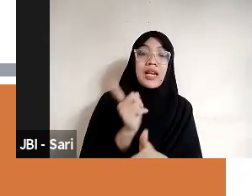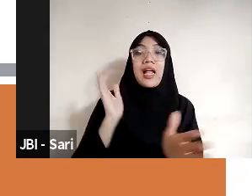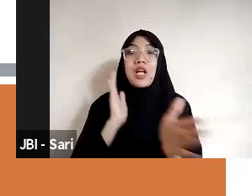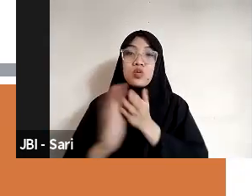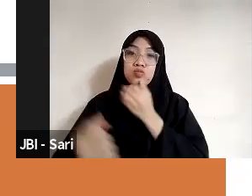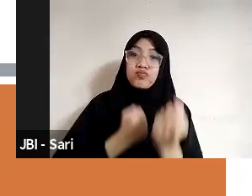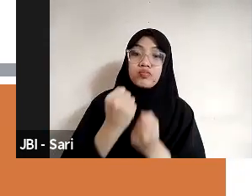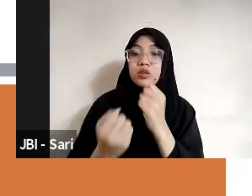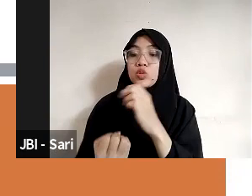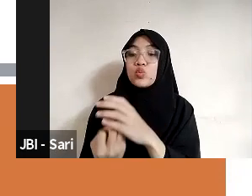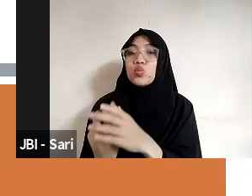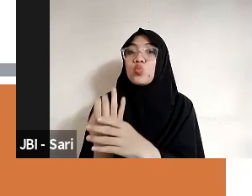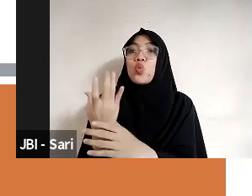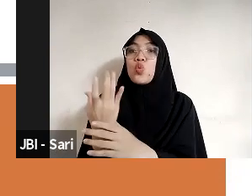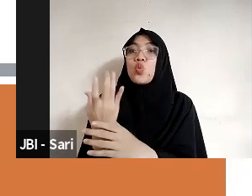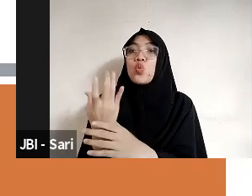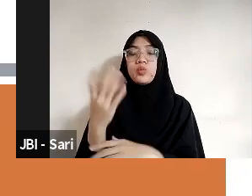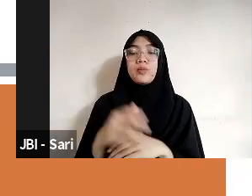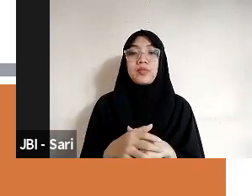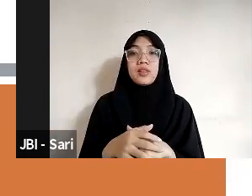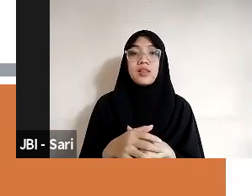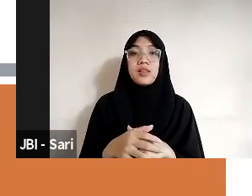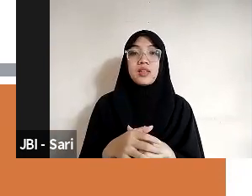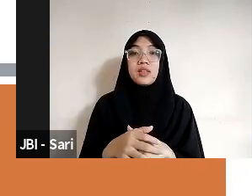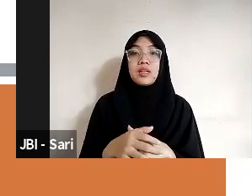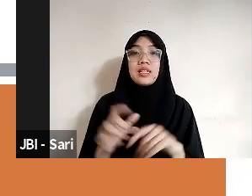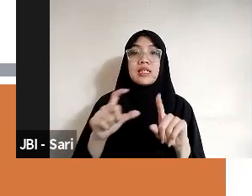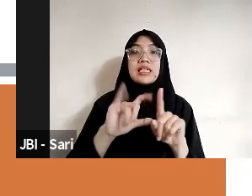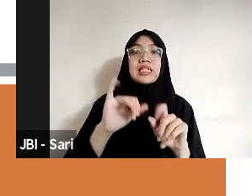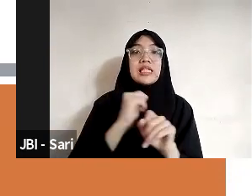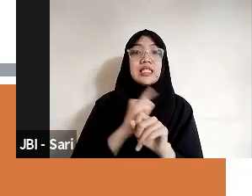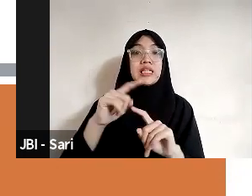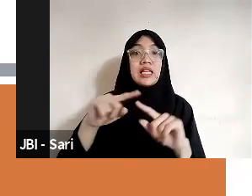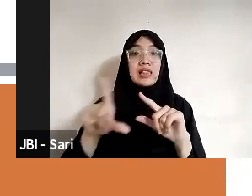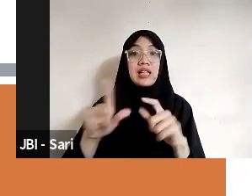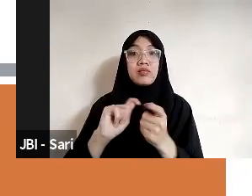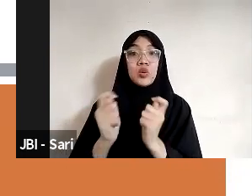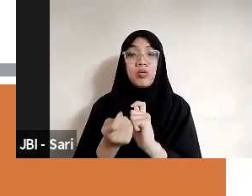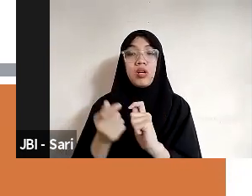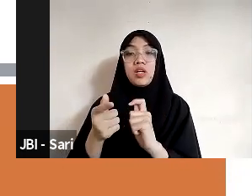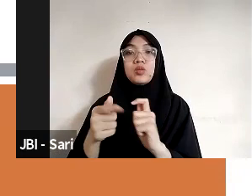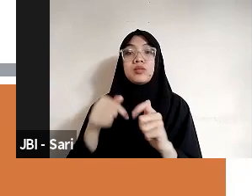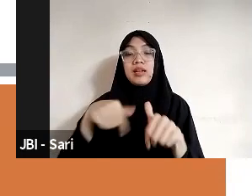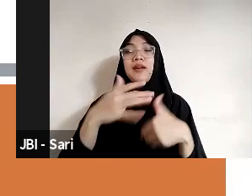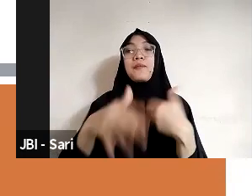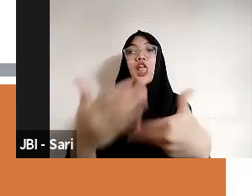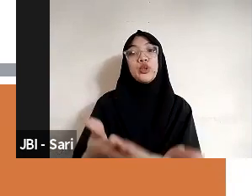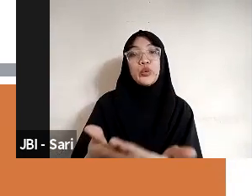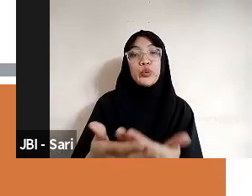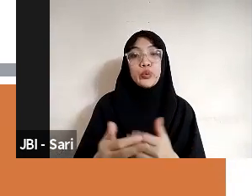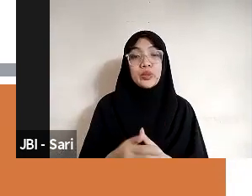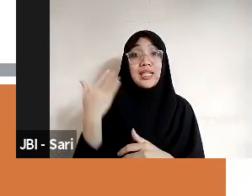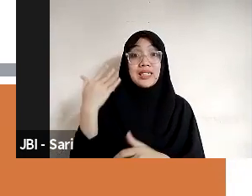lagi. Dan transformasi digital tengah berlangsung. Ya tadi sudah saya sampaikan di depan